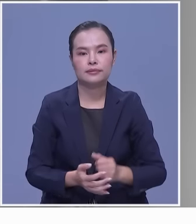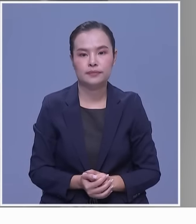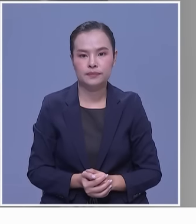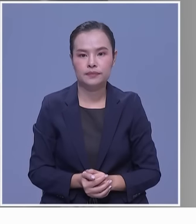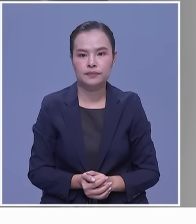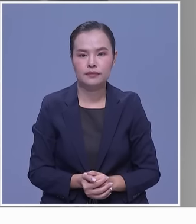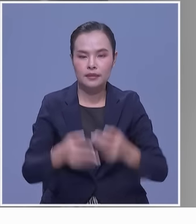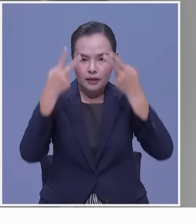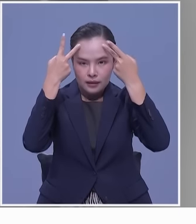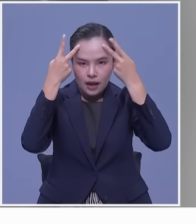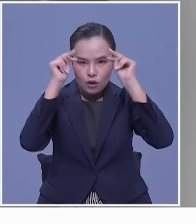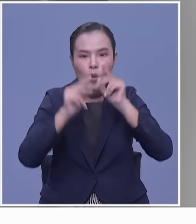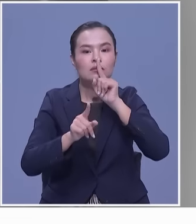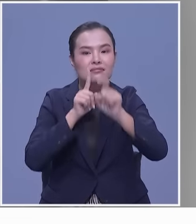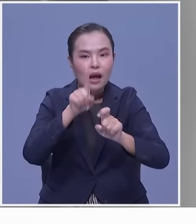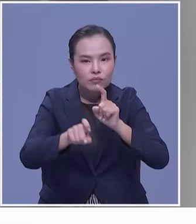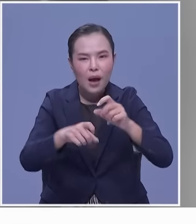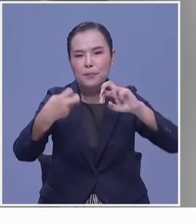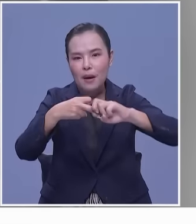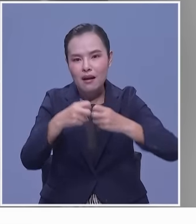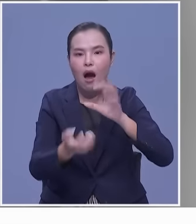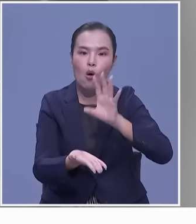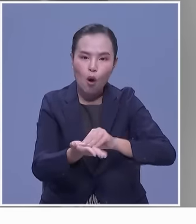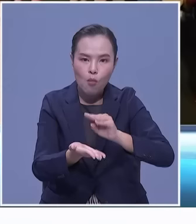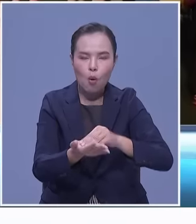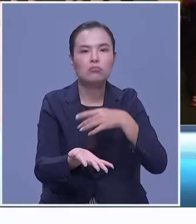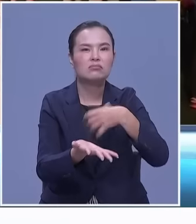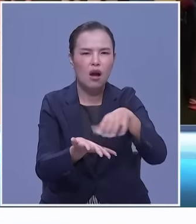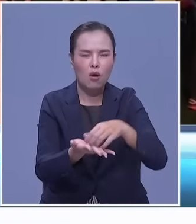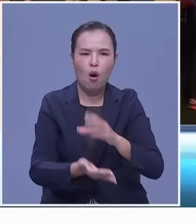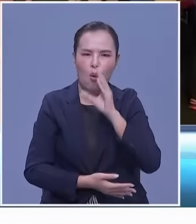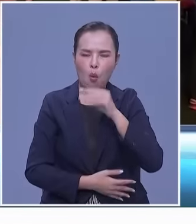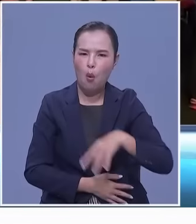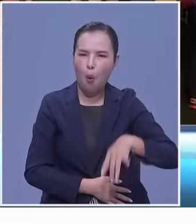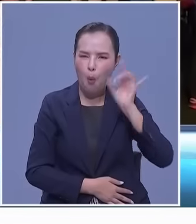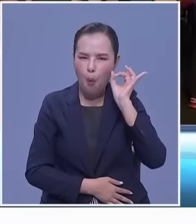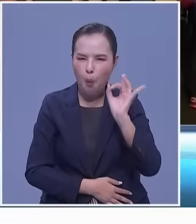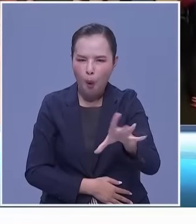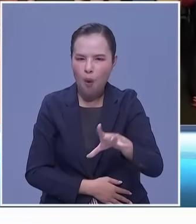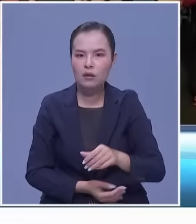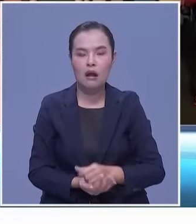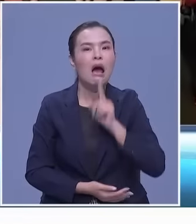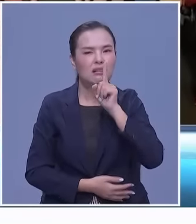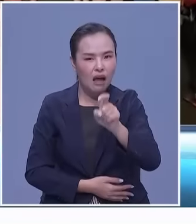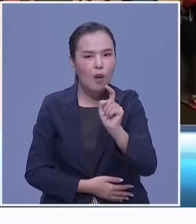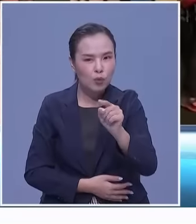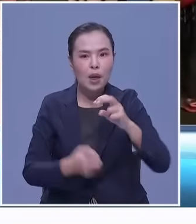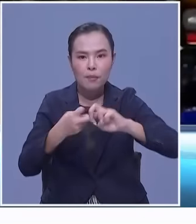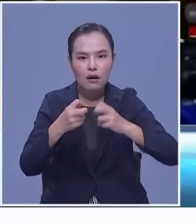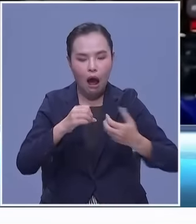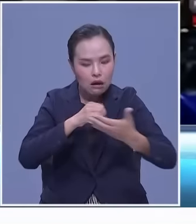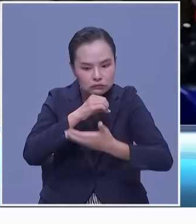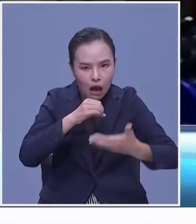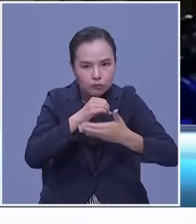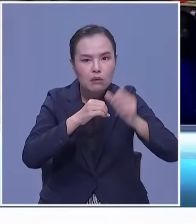นายกนะครับได้สอบถามถึงเหตุการณ์ที่เกิดขึ้นพร้อมพร้อมกับบอกเลยว่าโอ้โหโหดมากนะฮะและถามว่าเรื่องนี้มีศาเสพ